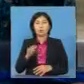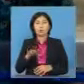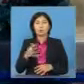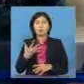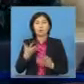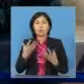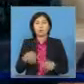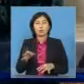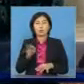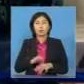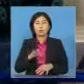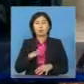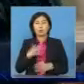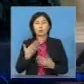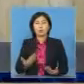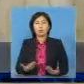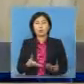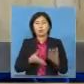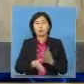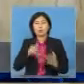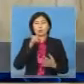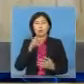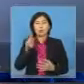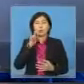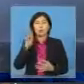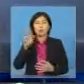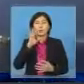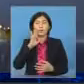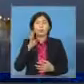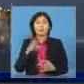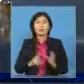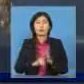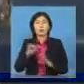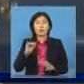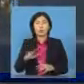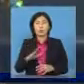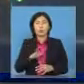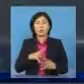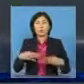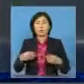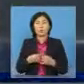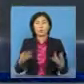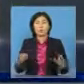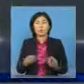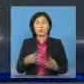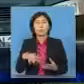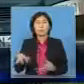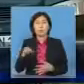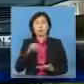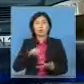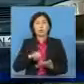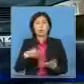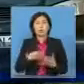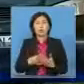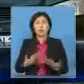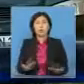течение 5 дней, однако спасти ее жизнь не удалось. Молодая женщина ушла из жизни в начале июля. Семья была вынуждена переехать в областной центр, где своего